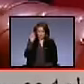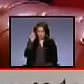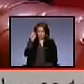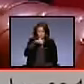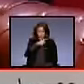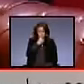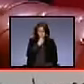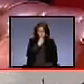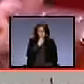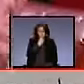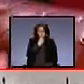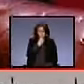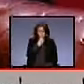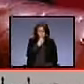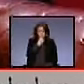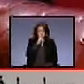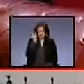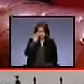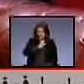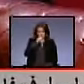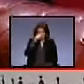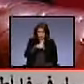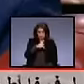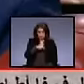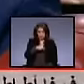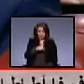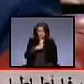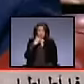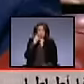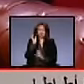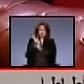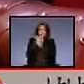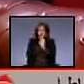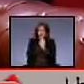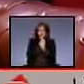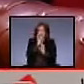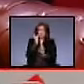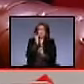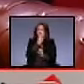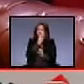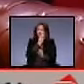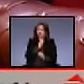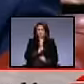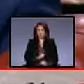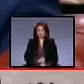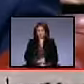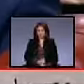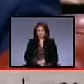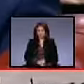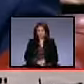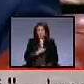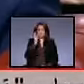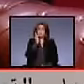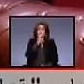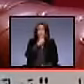يناير؟ اتظلم، بس احنا سجلنا فاكر بعديها وقلنا اي فيلم في ده الصبر. انه كان من اجمل